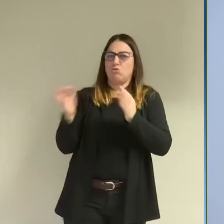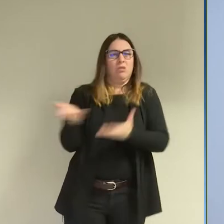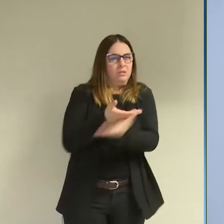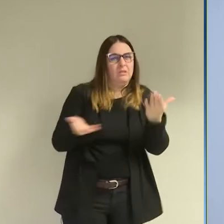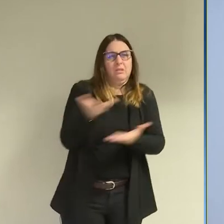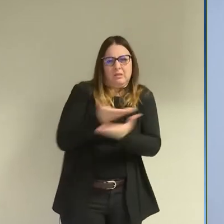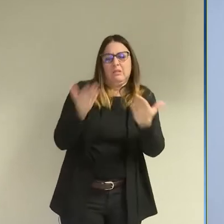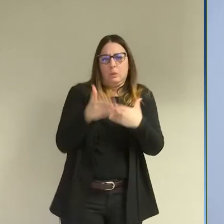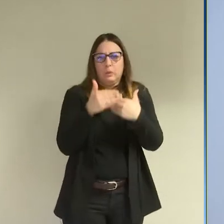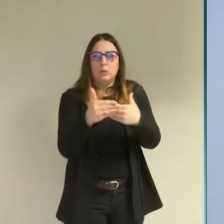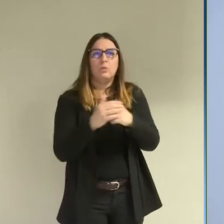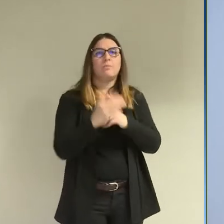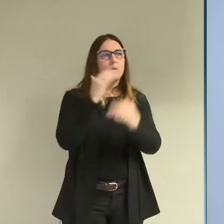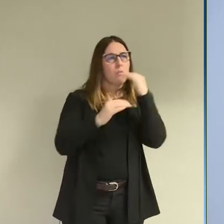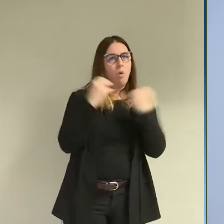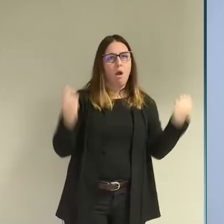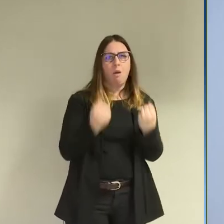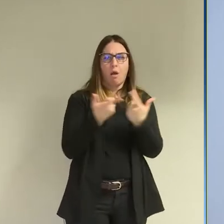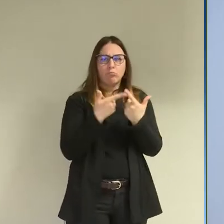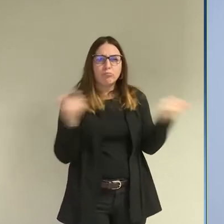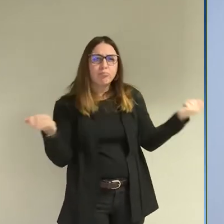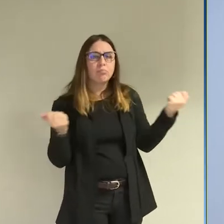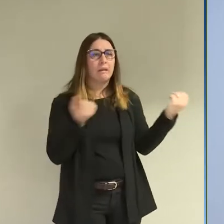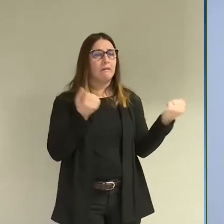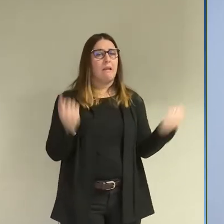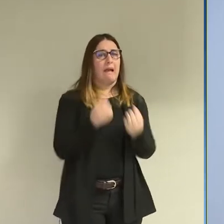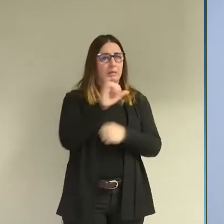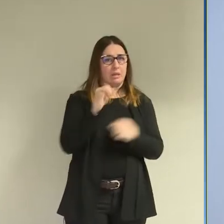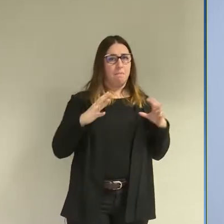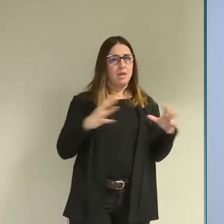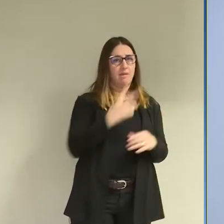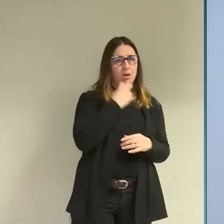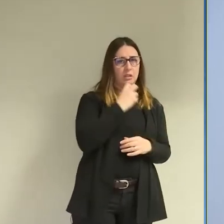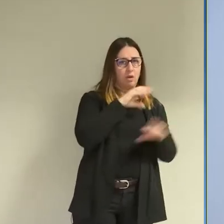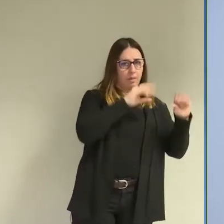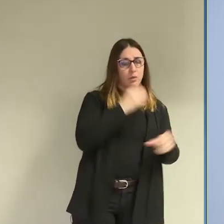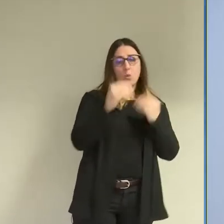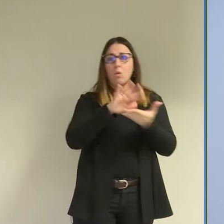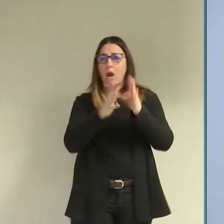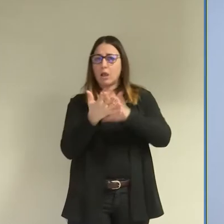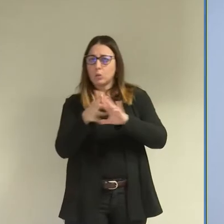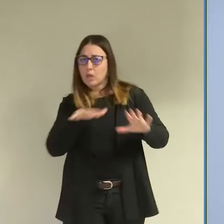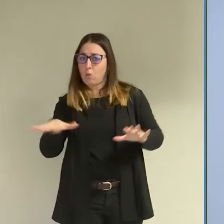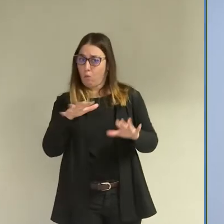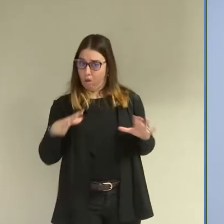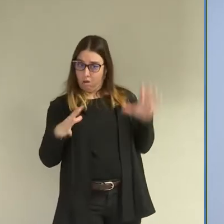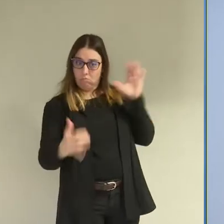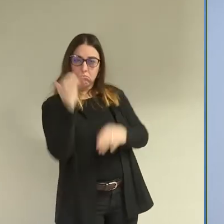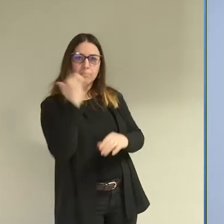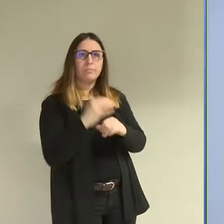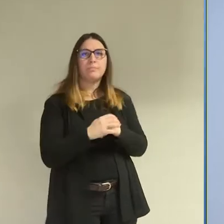proposant un programme d'activités variées animé soit par des habitants bénévoles soit par des associations locales et ce dynamisme